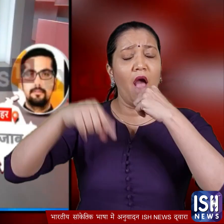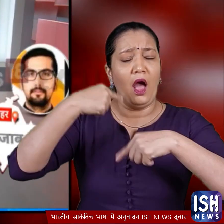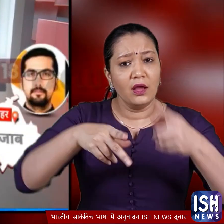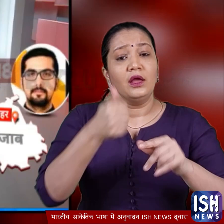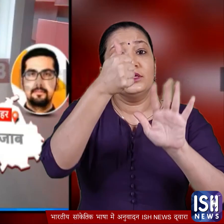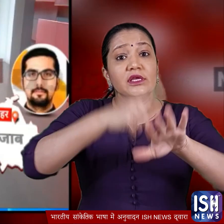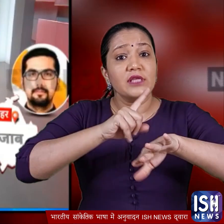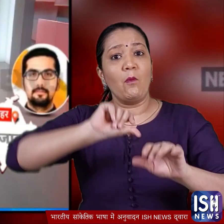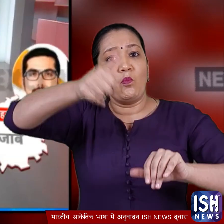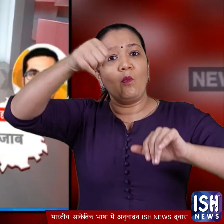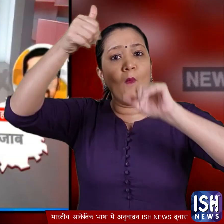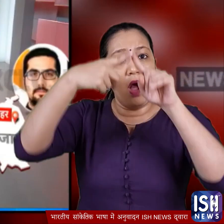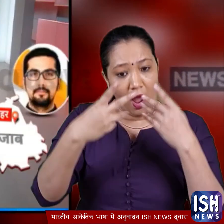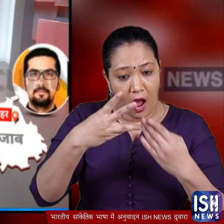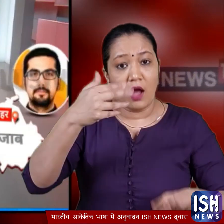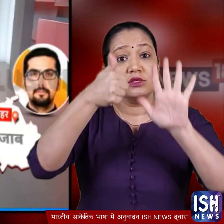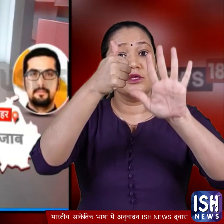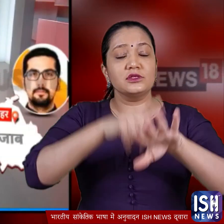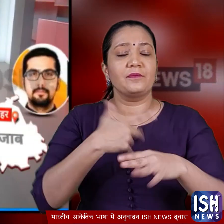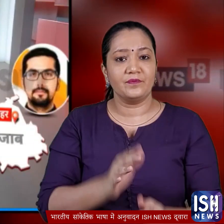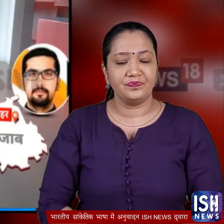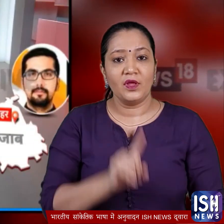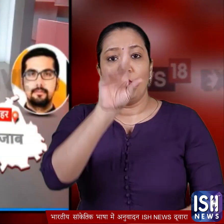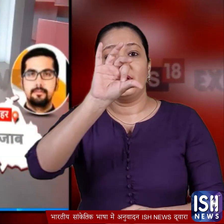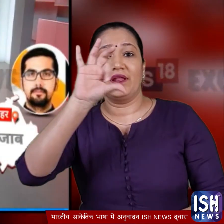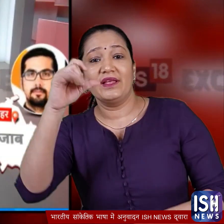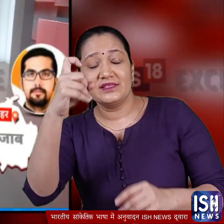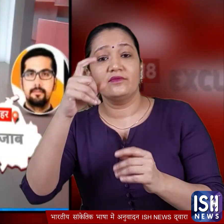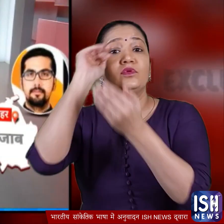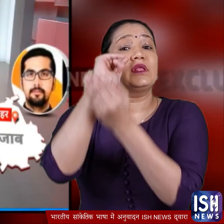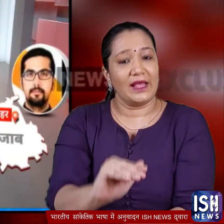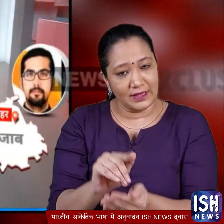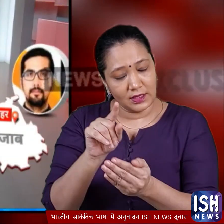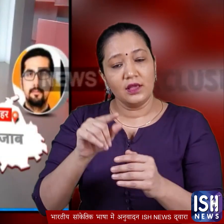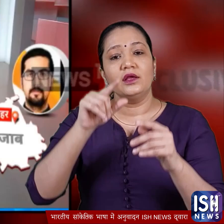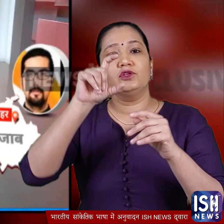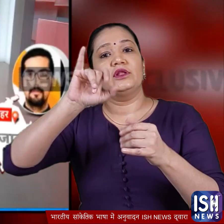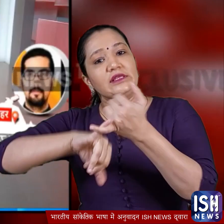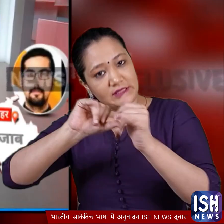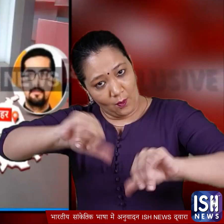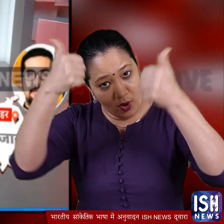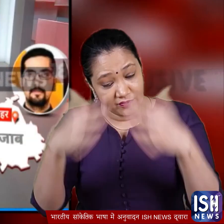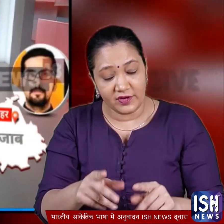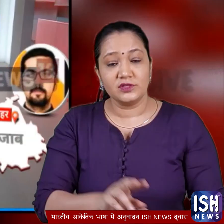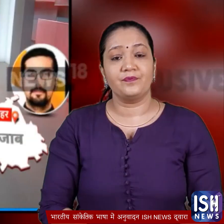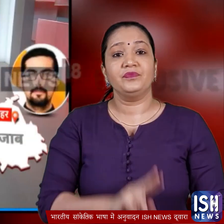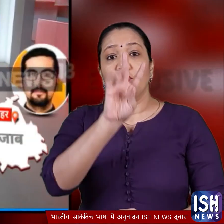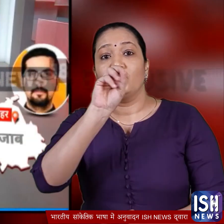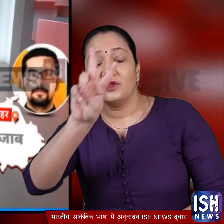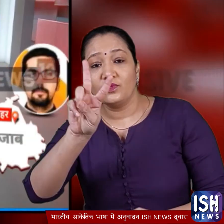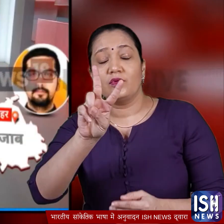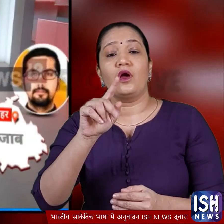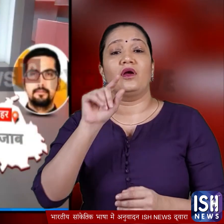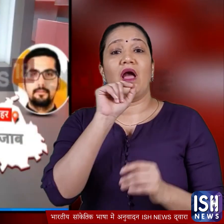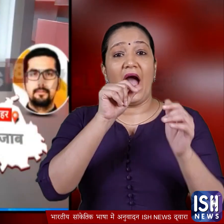थे और 6 बार वहां से विधायक रहे। इसके बाद साल 1997 में दिलबाग सिंह के बेटे चरणजीत सिंह भी इसी सीट से विधायक बने, जबकि